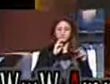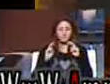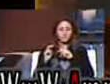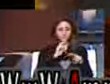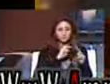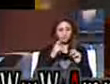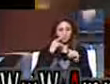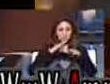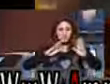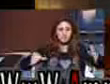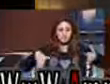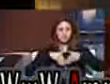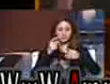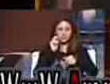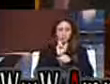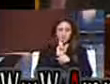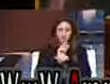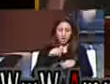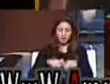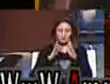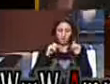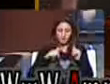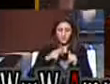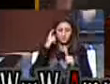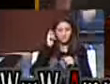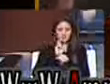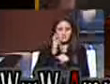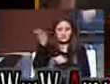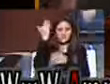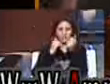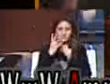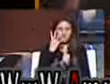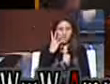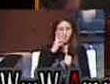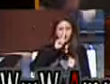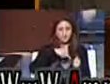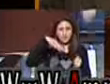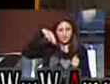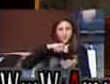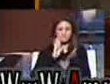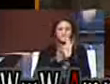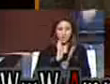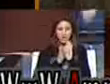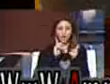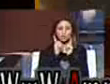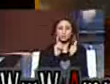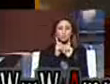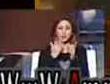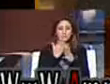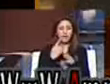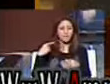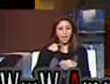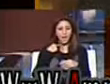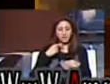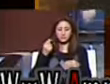بعثة الصندوق النقد الدولي بالقاهرة للحصول على القرض البالغ 4.8 مليار دولار لسد العجز في